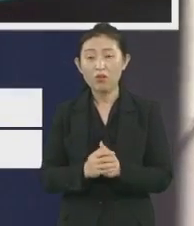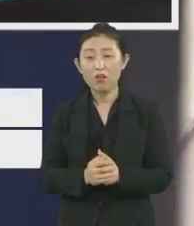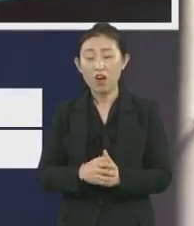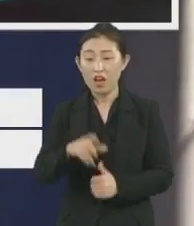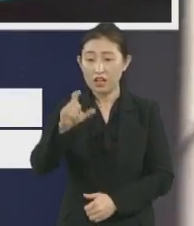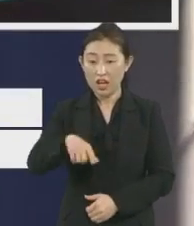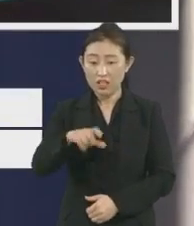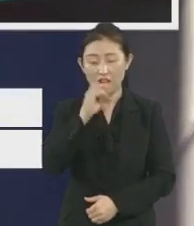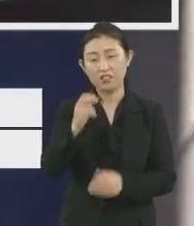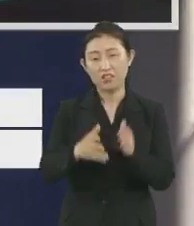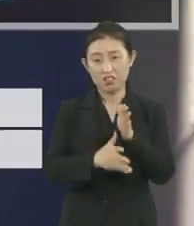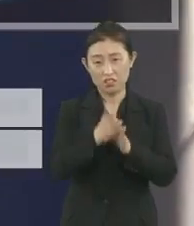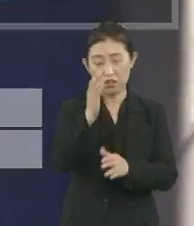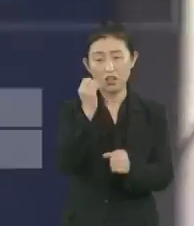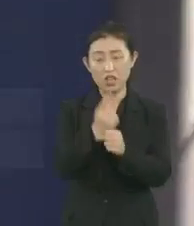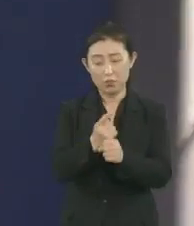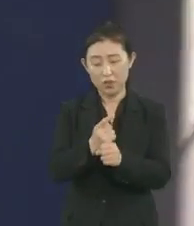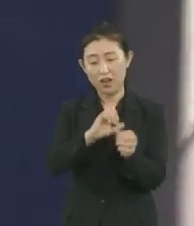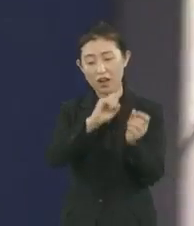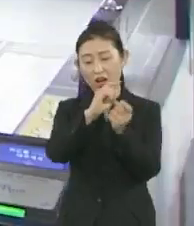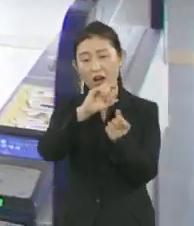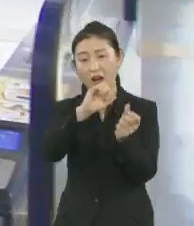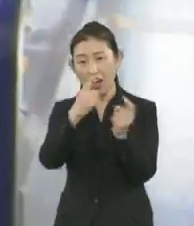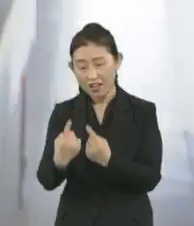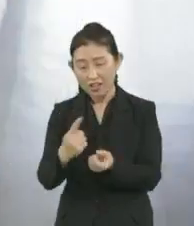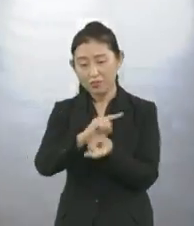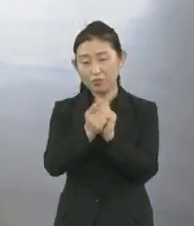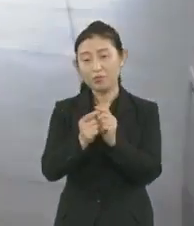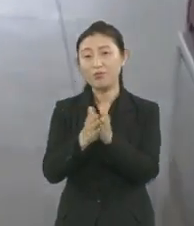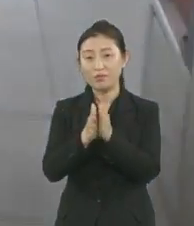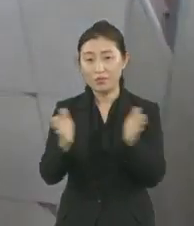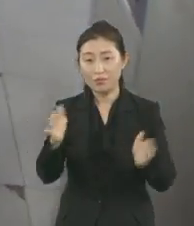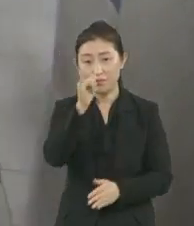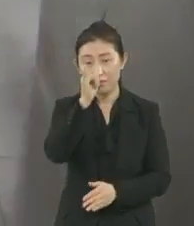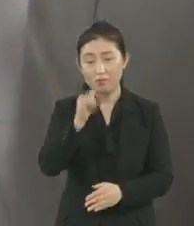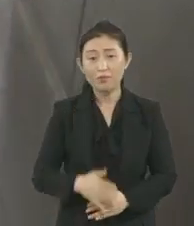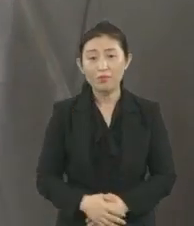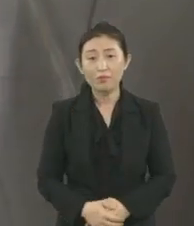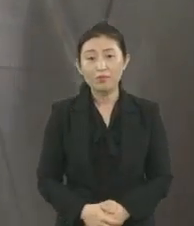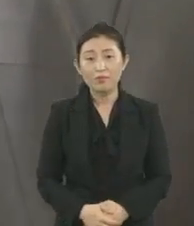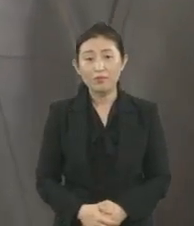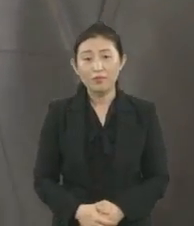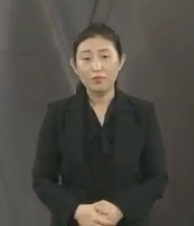알뜰카드를 이용한 환승 할인 시스템을 시작한 바 있습니다. TJB 김진석입니다.